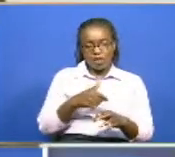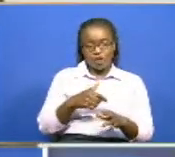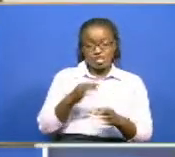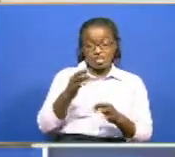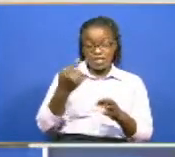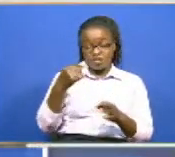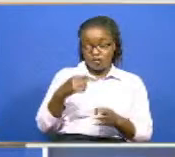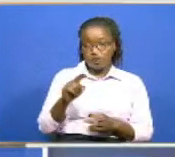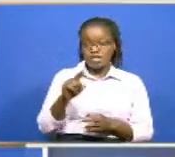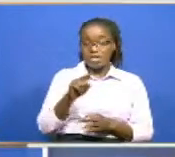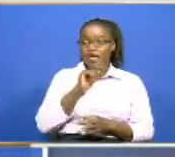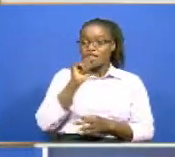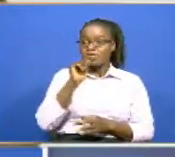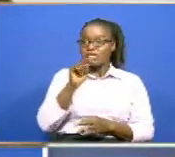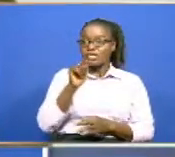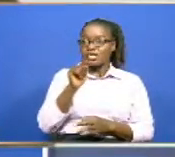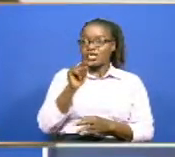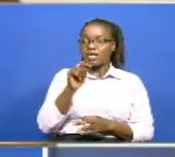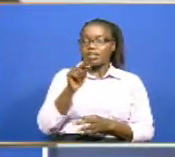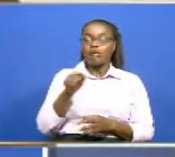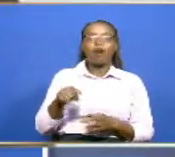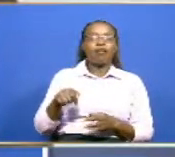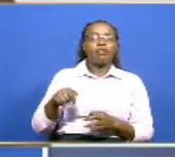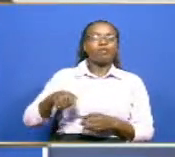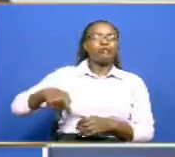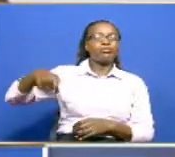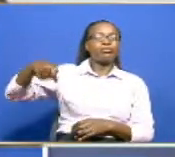will not see chicken being hanged on the carriers of